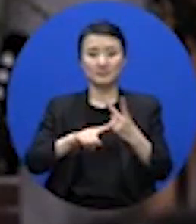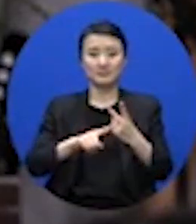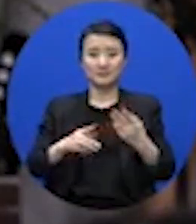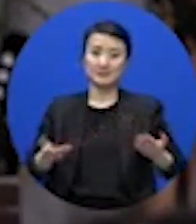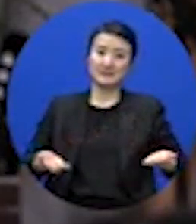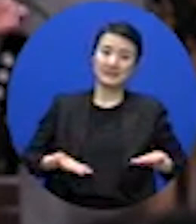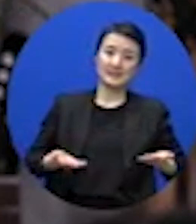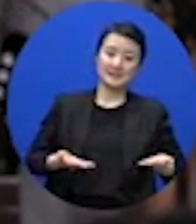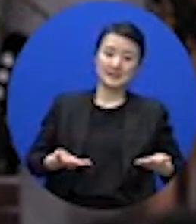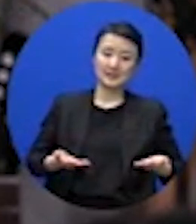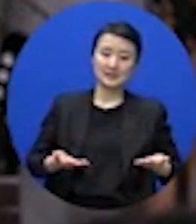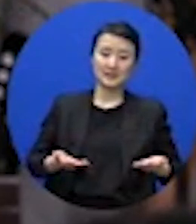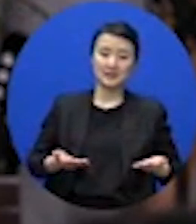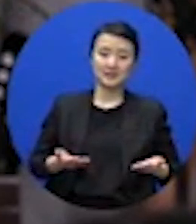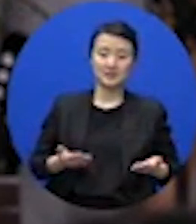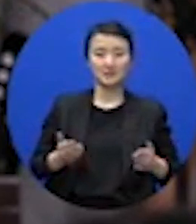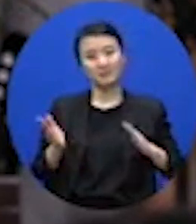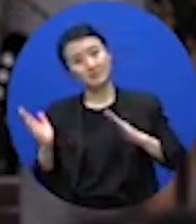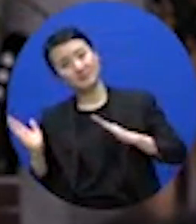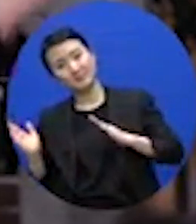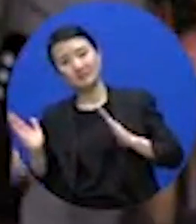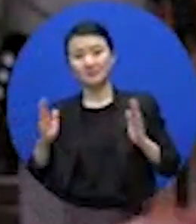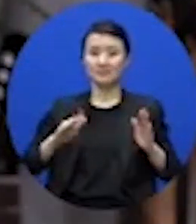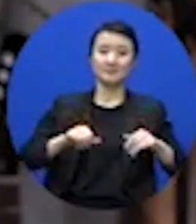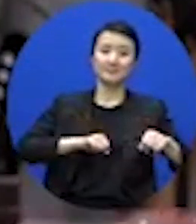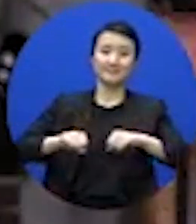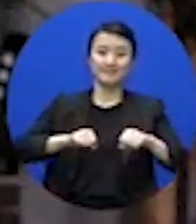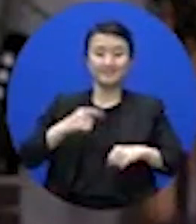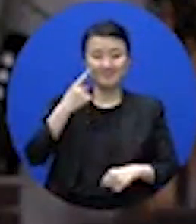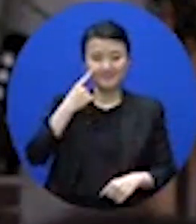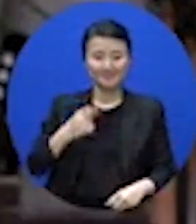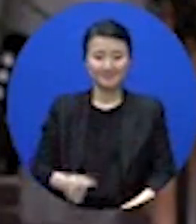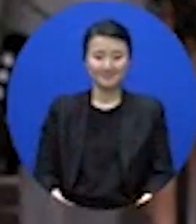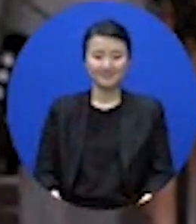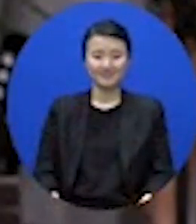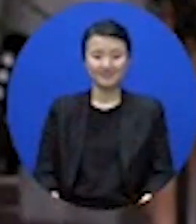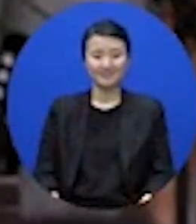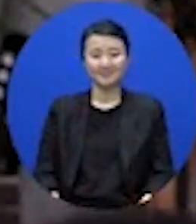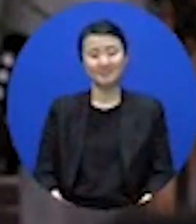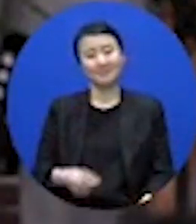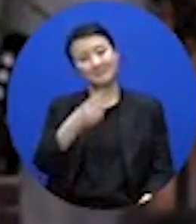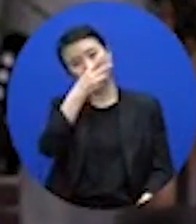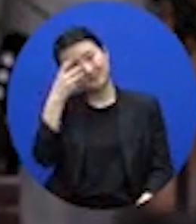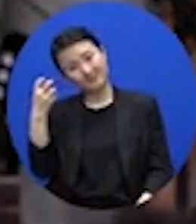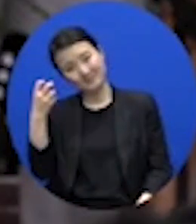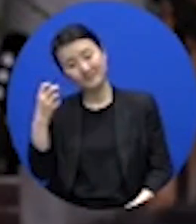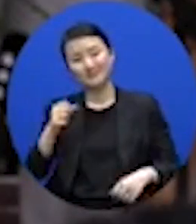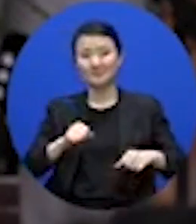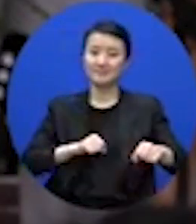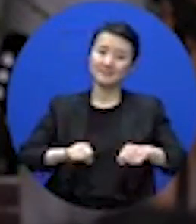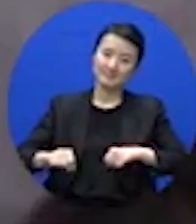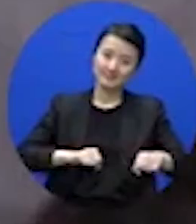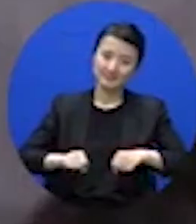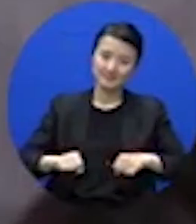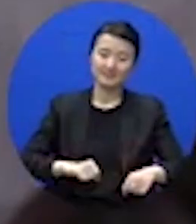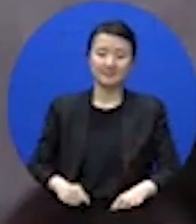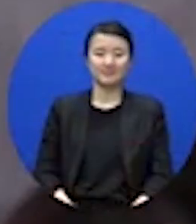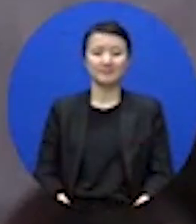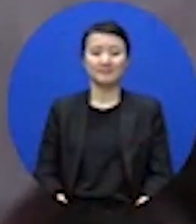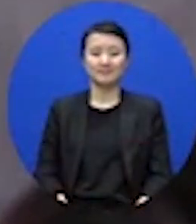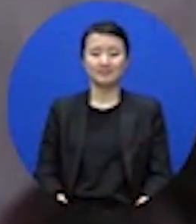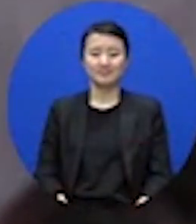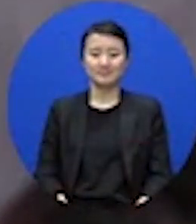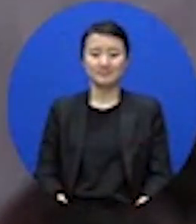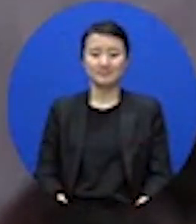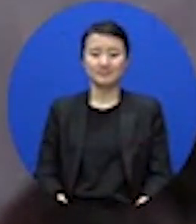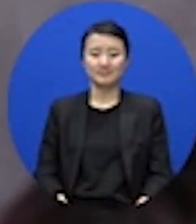일한다. 아, 왜 안 움직이시나요? 잔다. 일한다. 예, 네, 좋아요. 자,